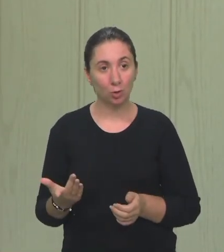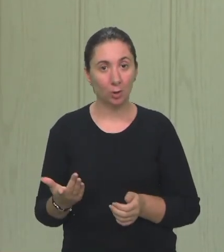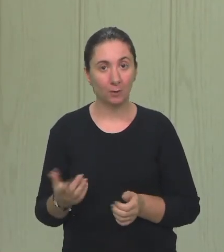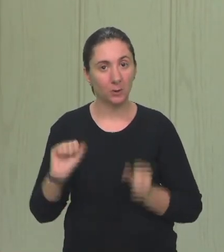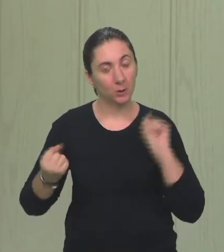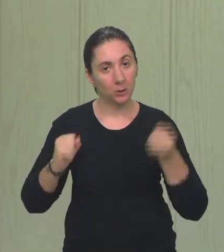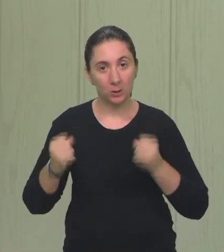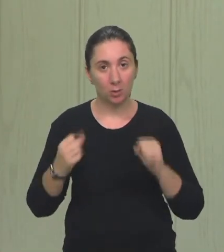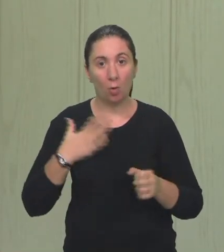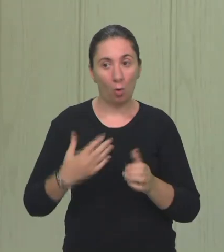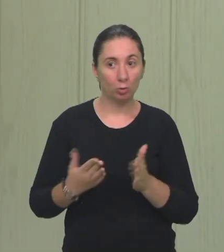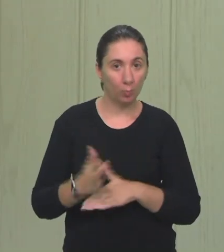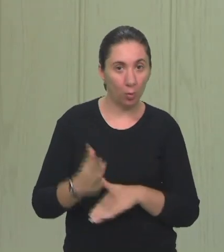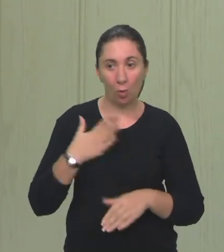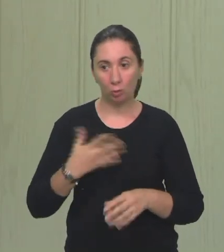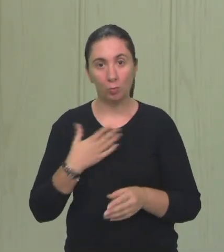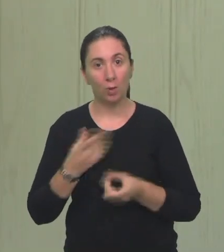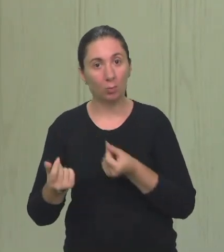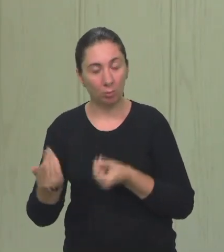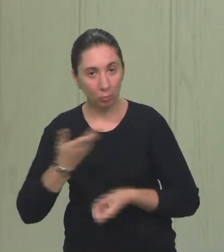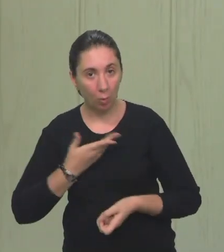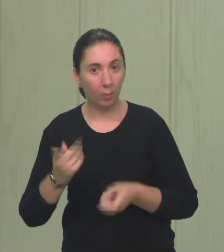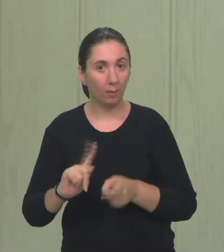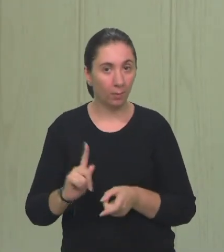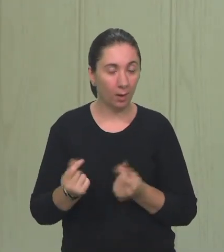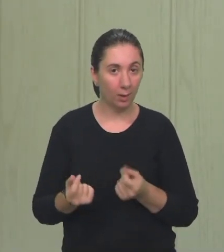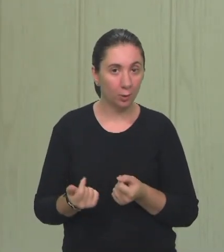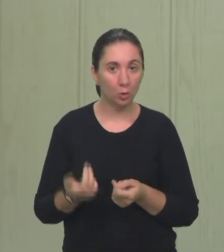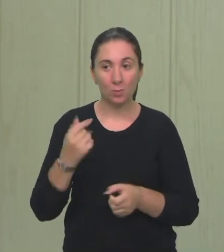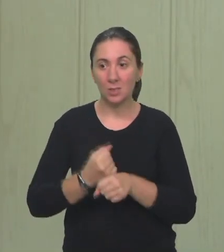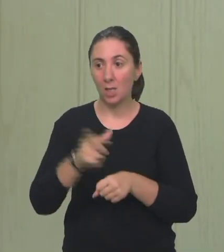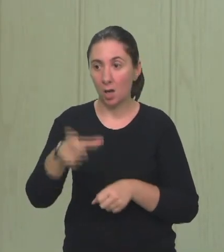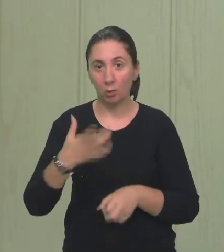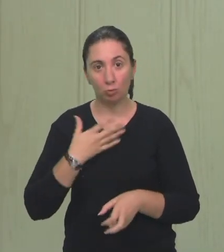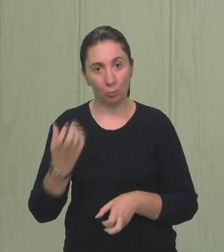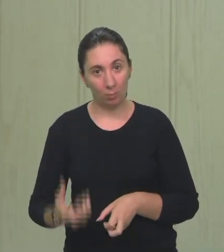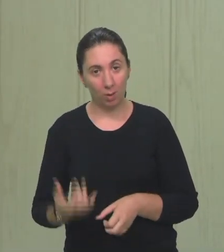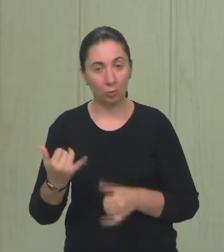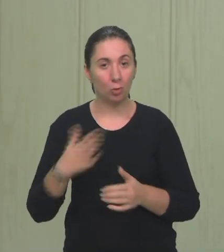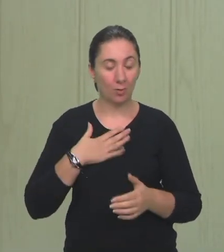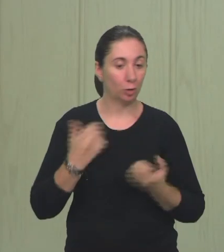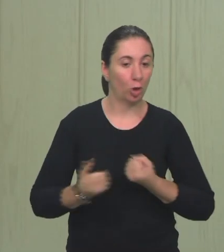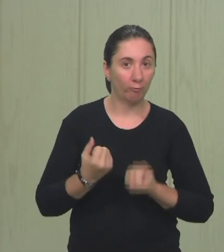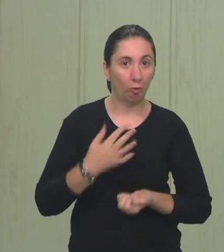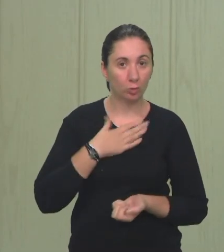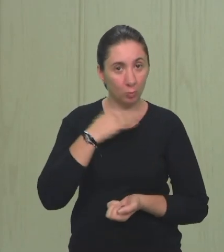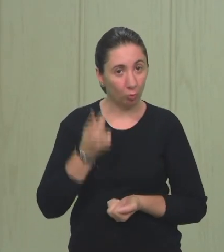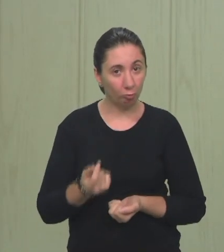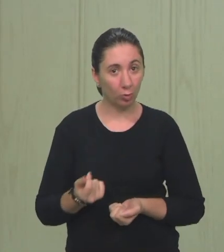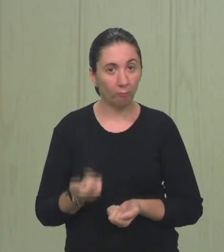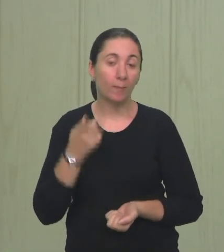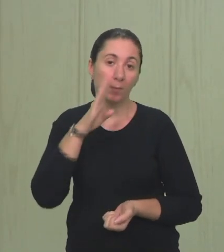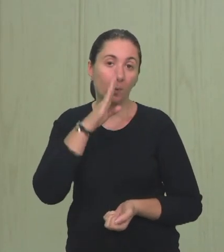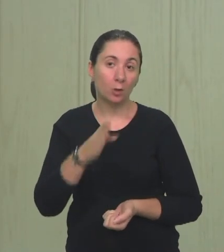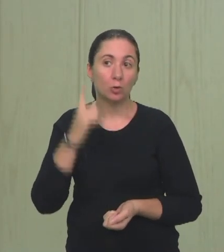u strahu smo, hoće li proći, hoćemo li imati financiranje za djelatnike ili za naše aktivnosti i to i